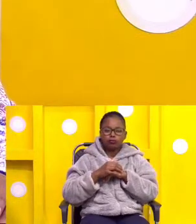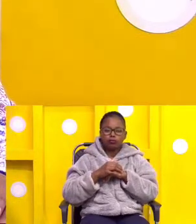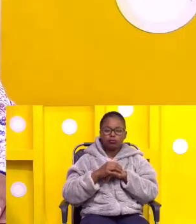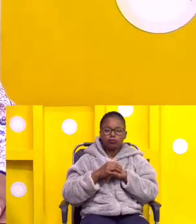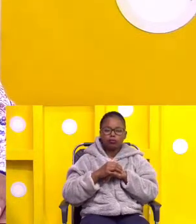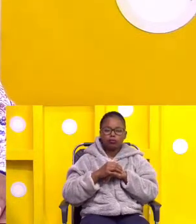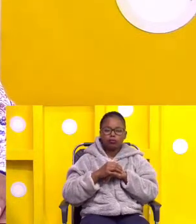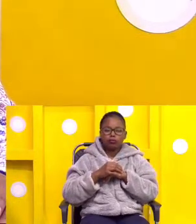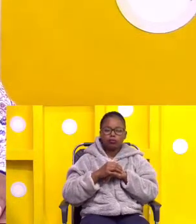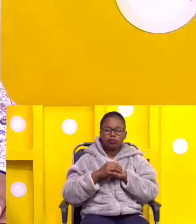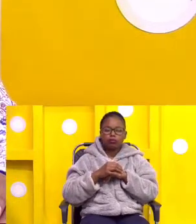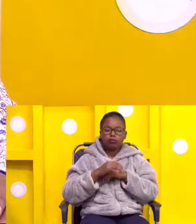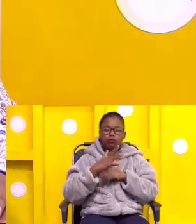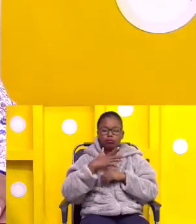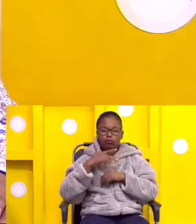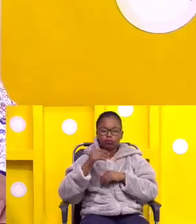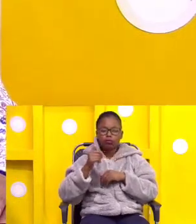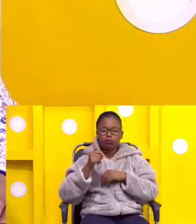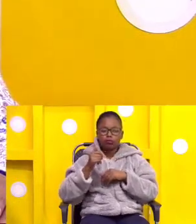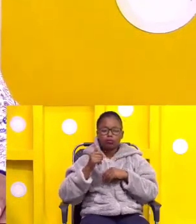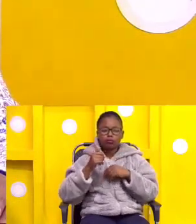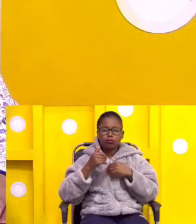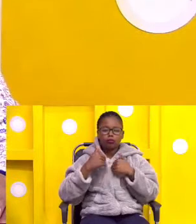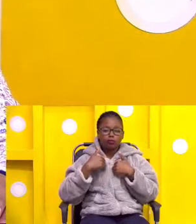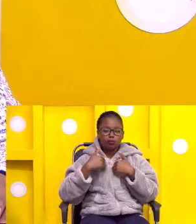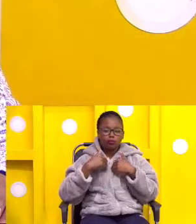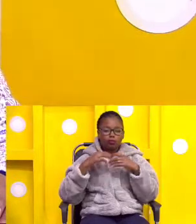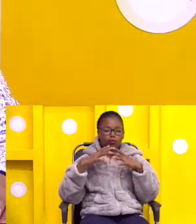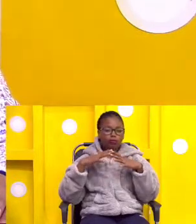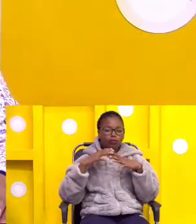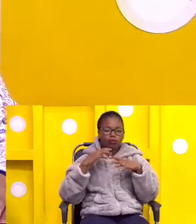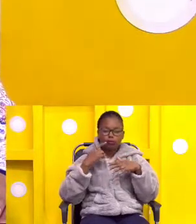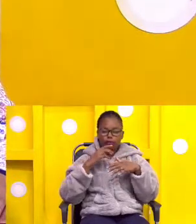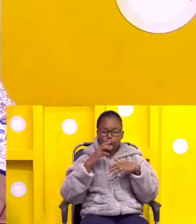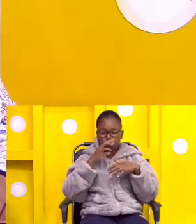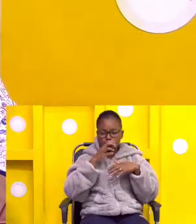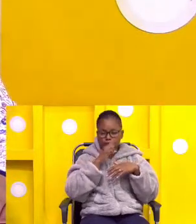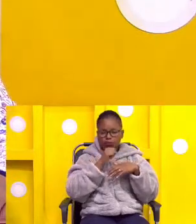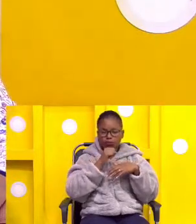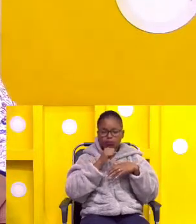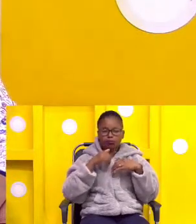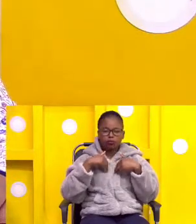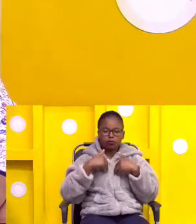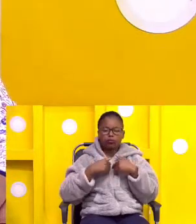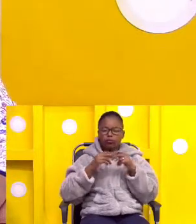Kuri andu arakaru niwe. Na kuri andu unogetie.